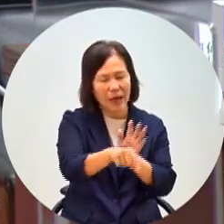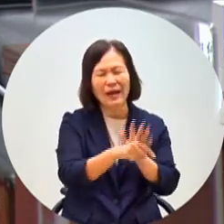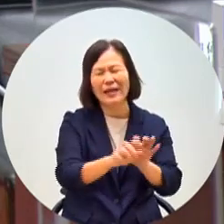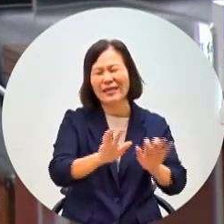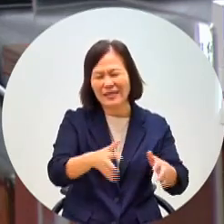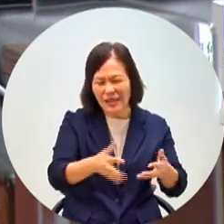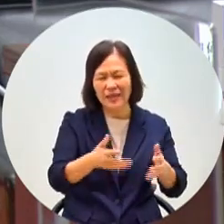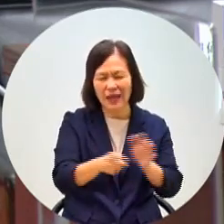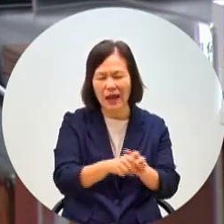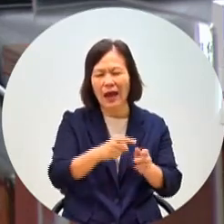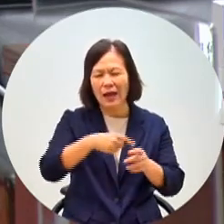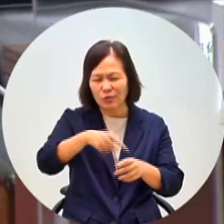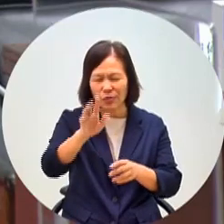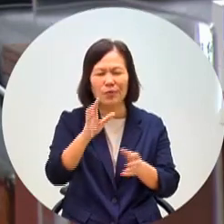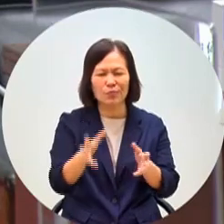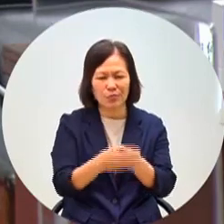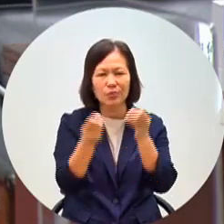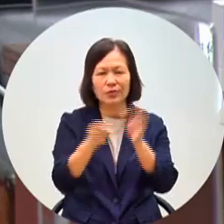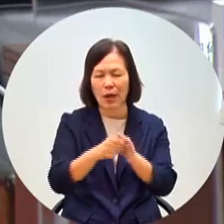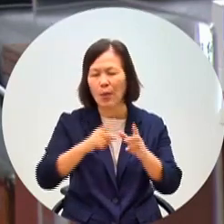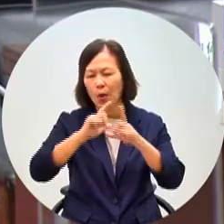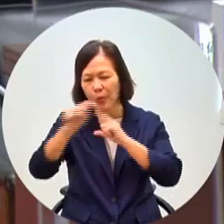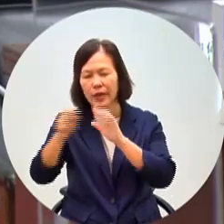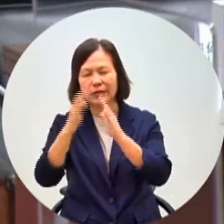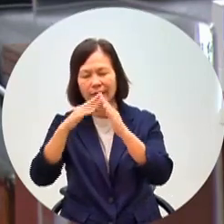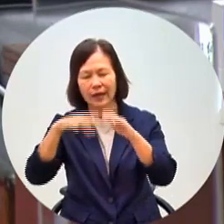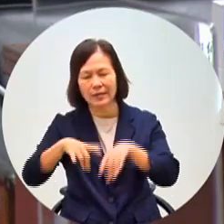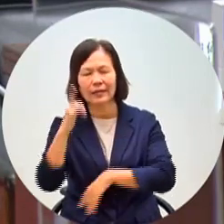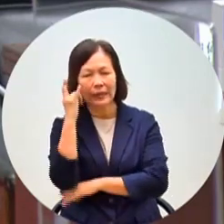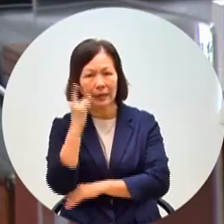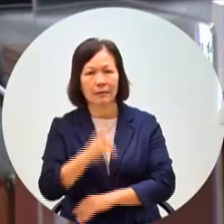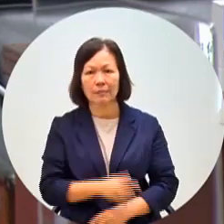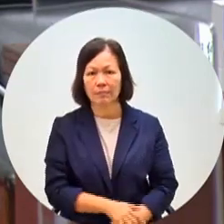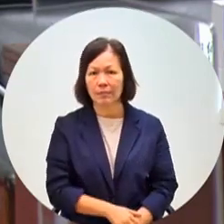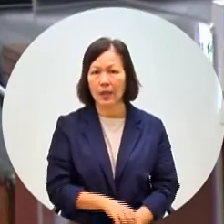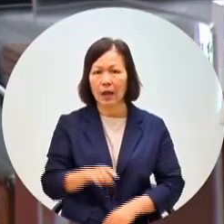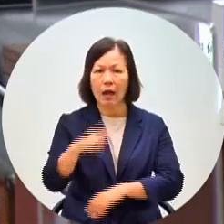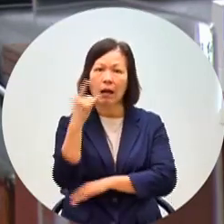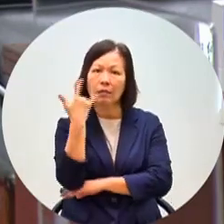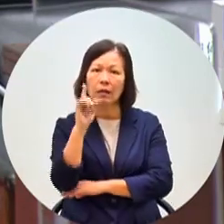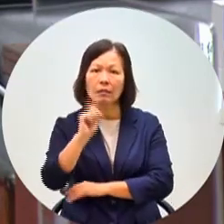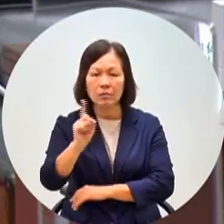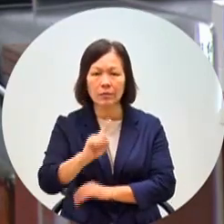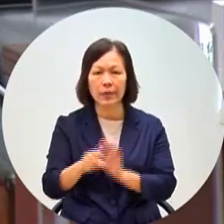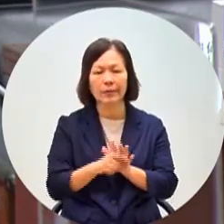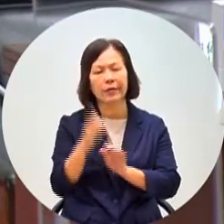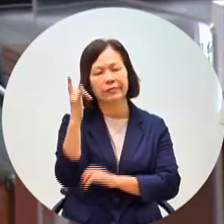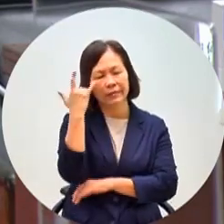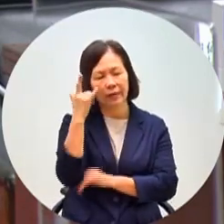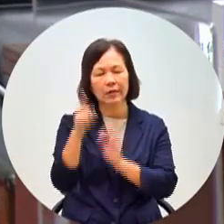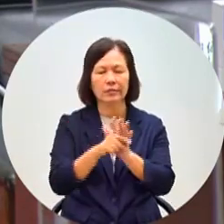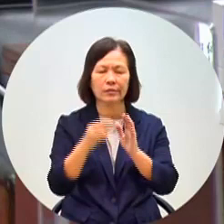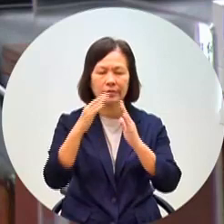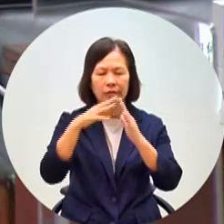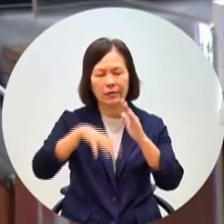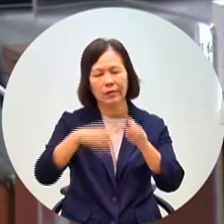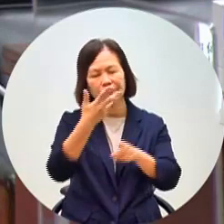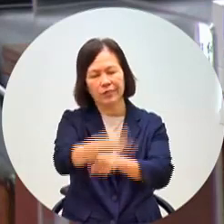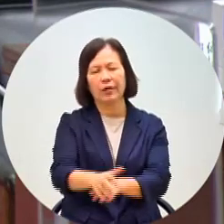啦，唔免来病院啦，你回去厝里等，等着哪，等着伫厝里死